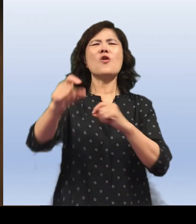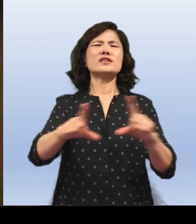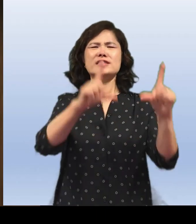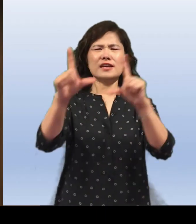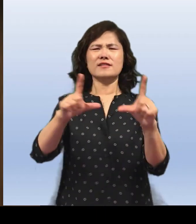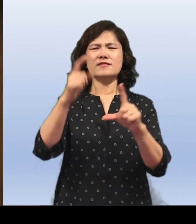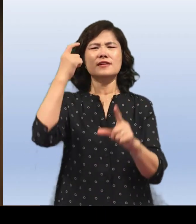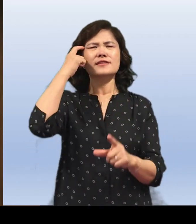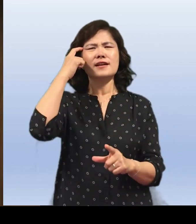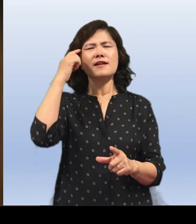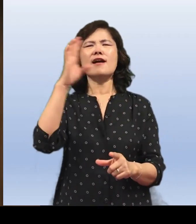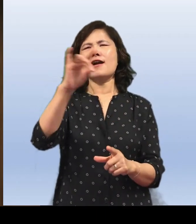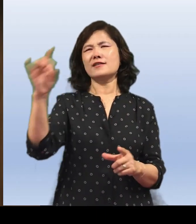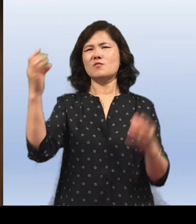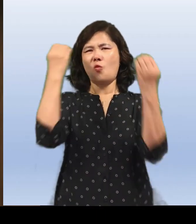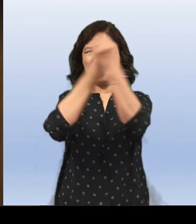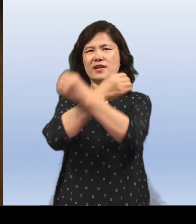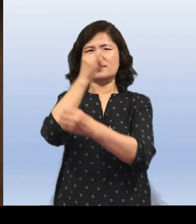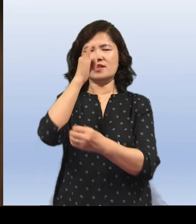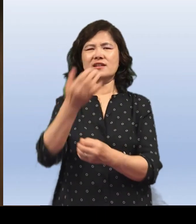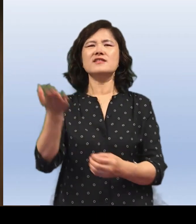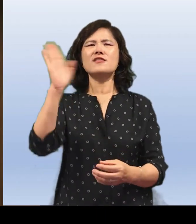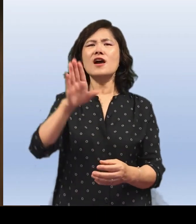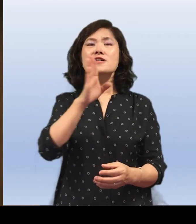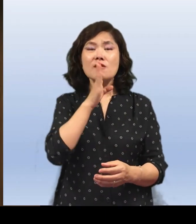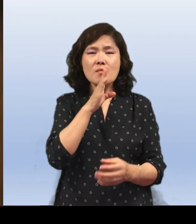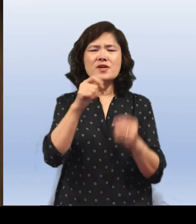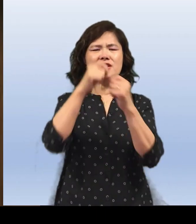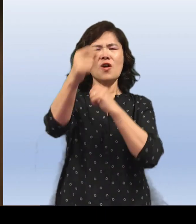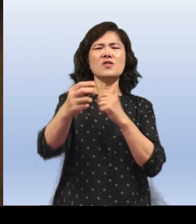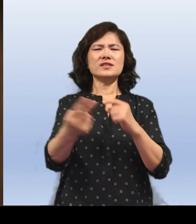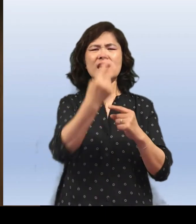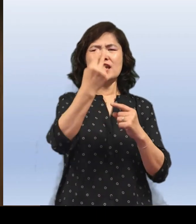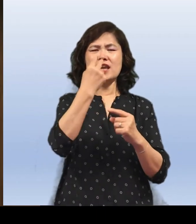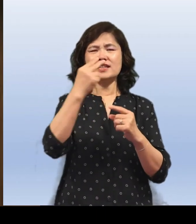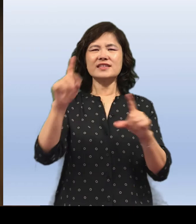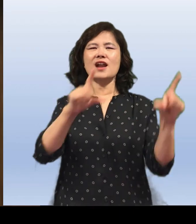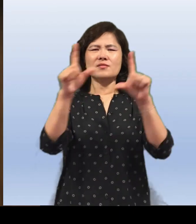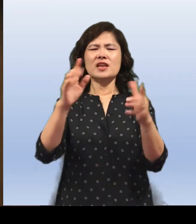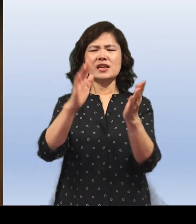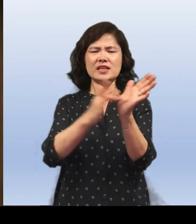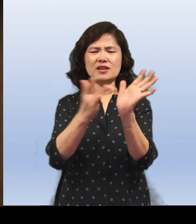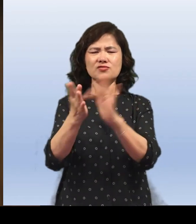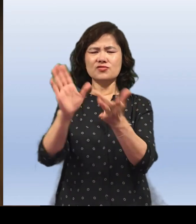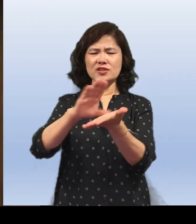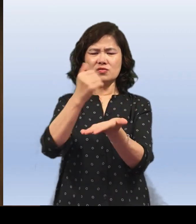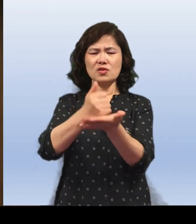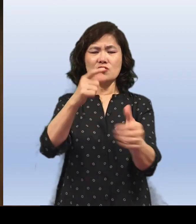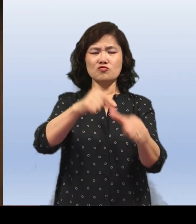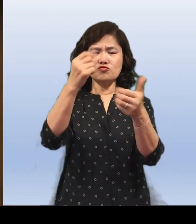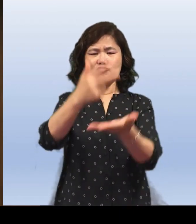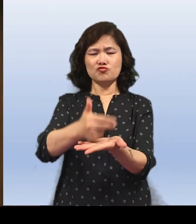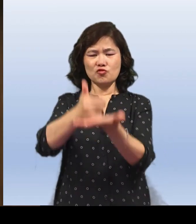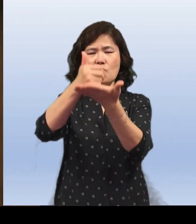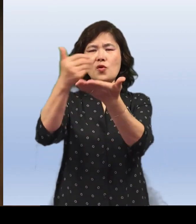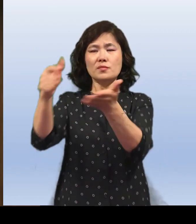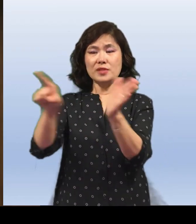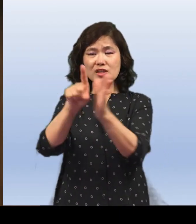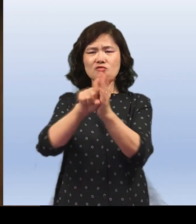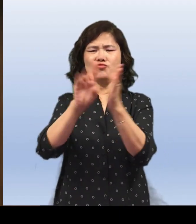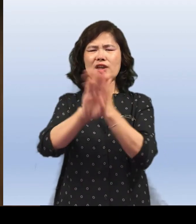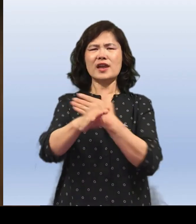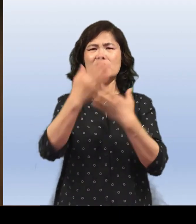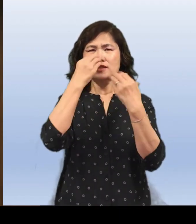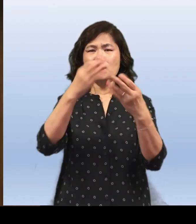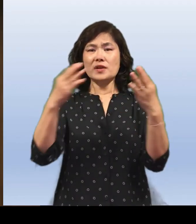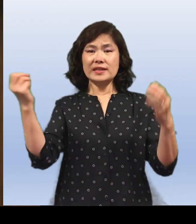것으로만 생각할 때가 있습니다. 하지만 진정한 영생의 삶은 예수 그리스도를 구주로 믿고 난 후에 새롭게 거듭난